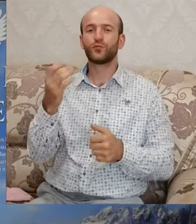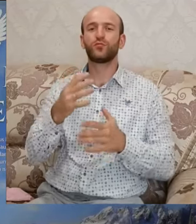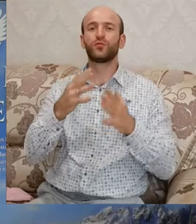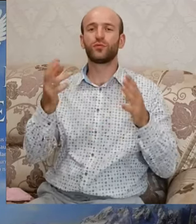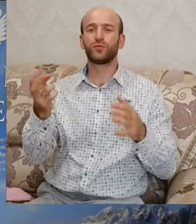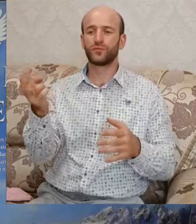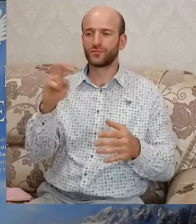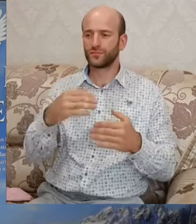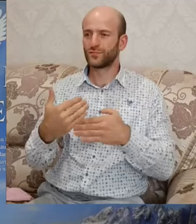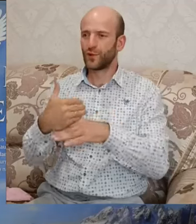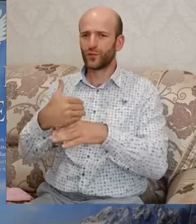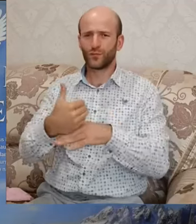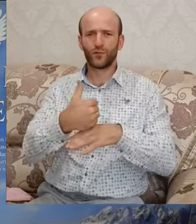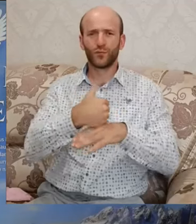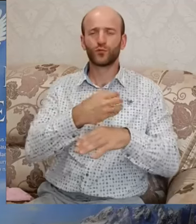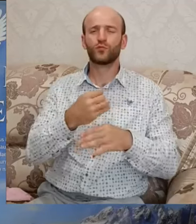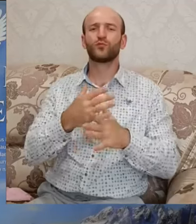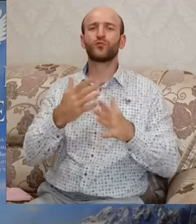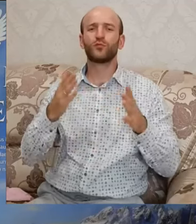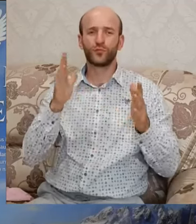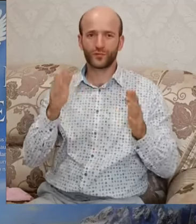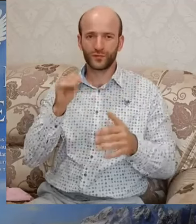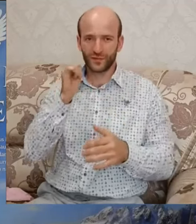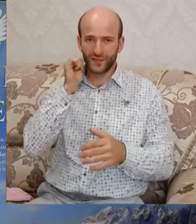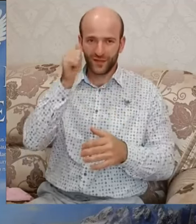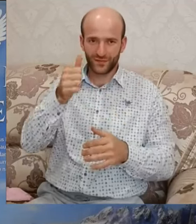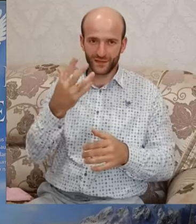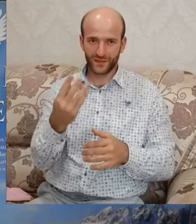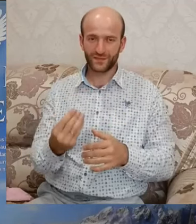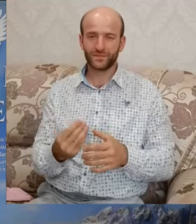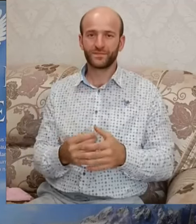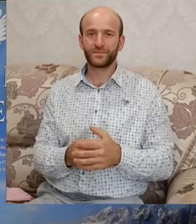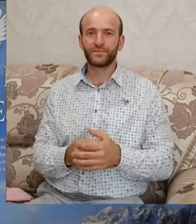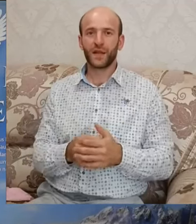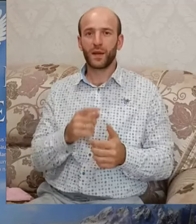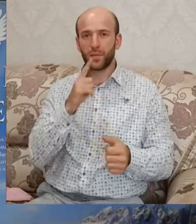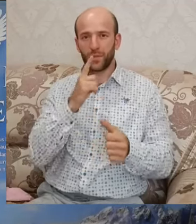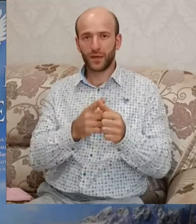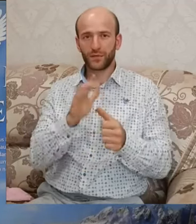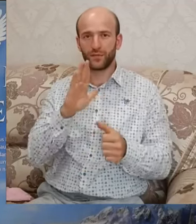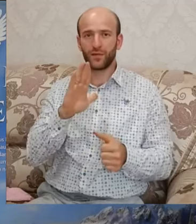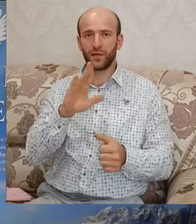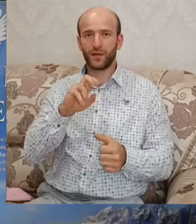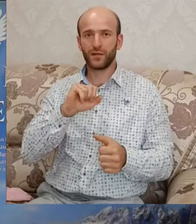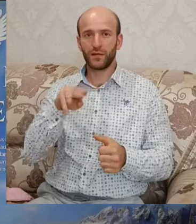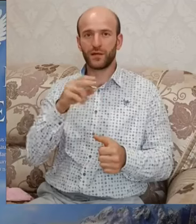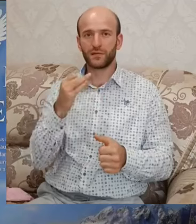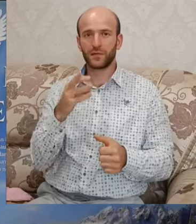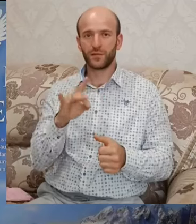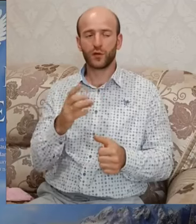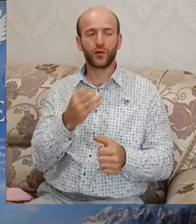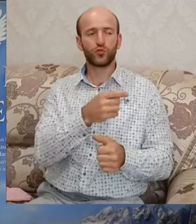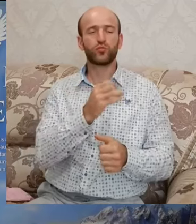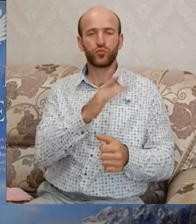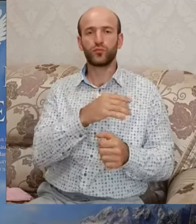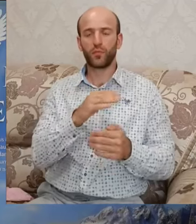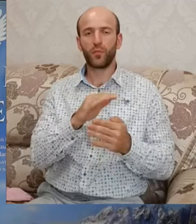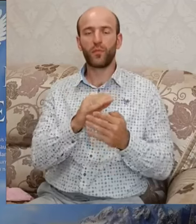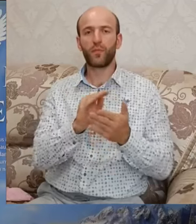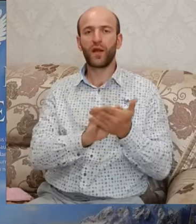Vladimiras paminės. Iš tikrųjų, dar broliai ir sesės važiuoja. Брат Владимир еще упомянет, это еще братья и сестры